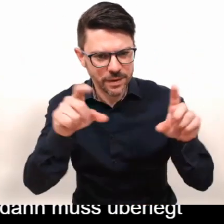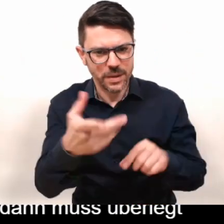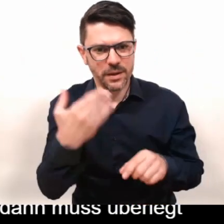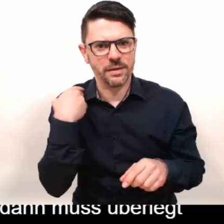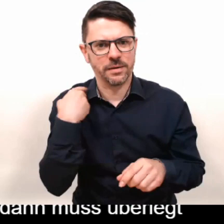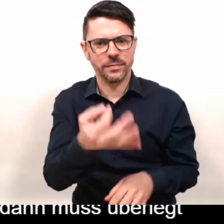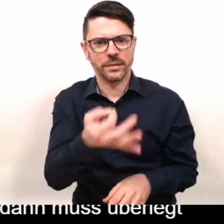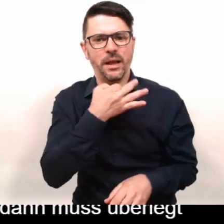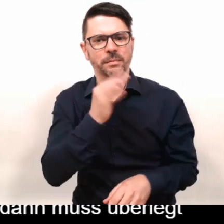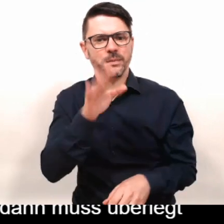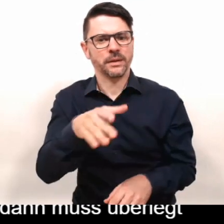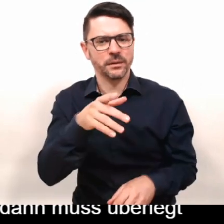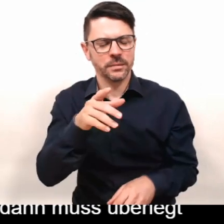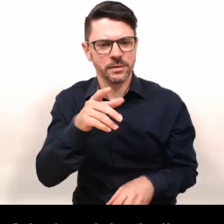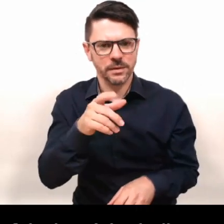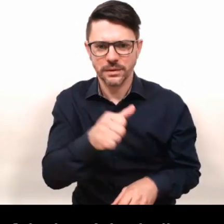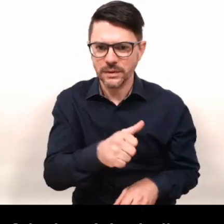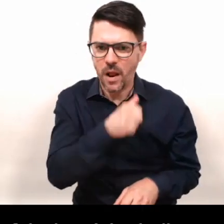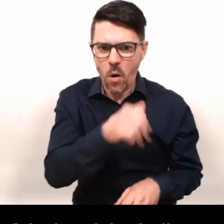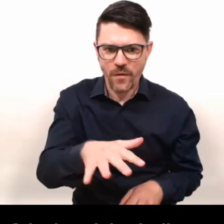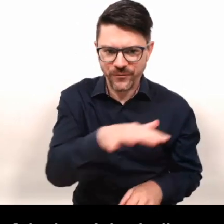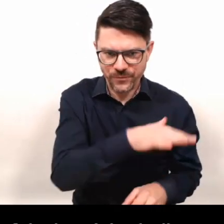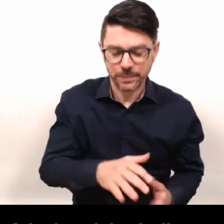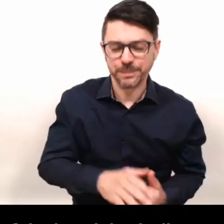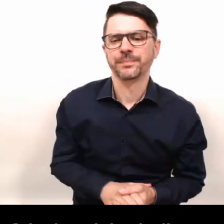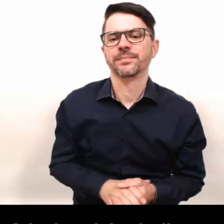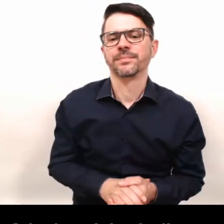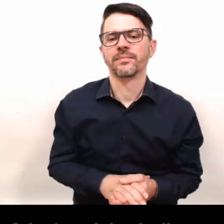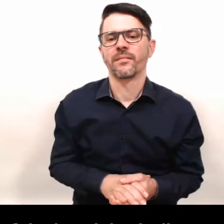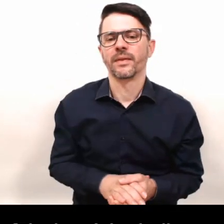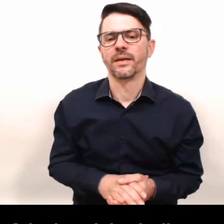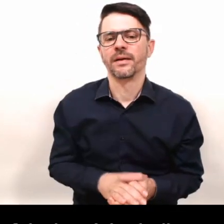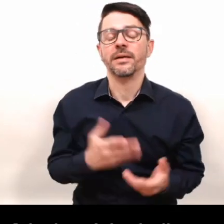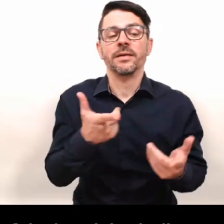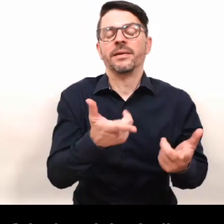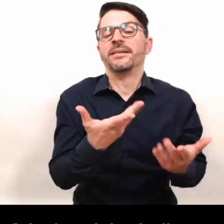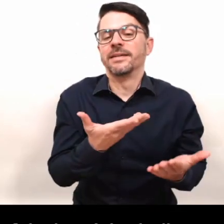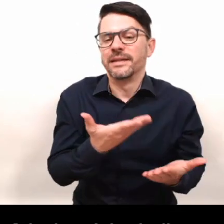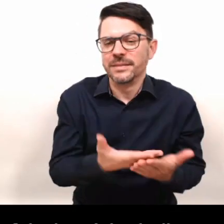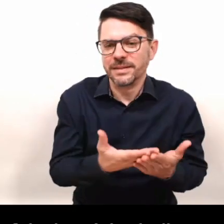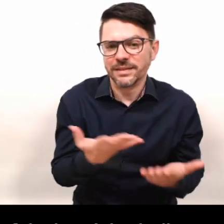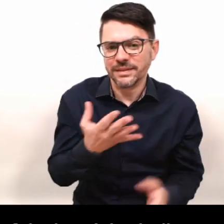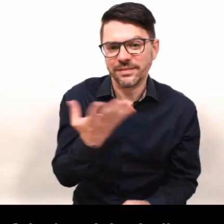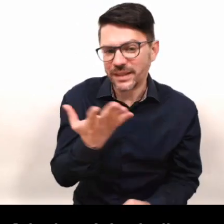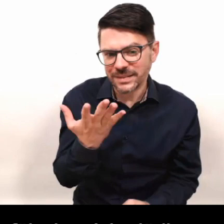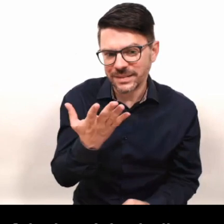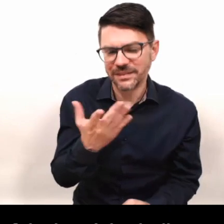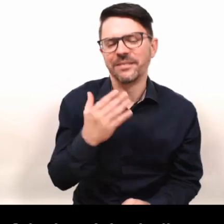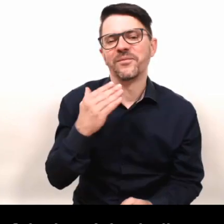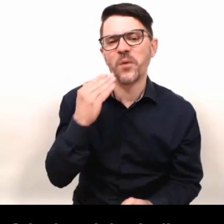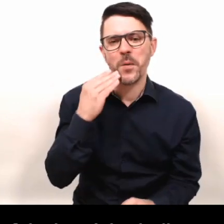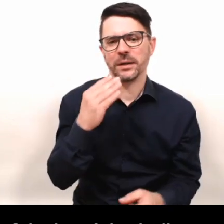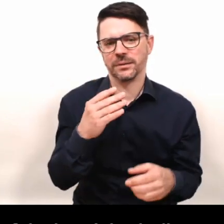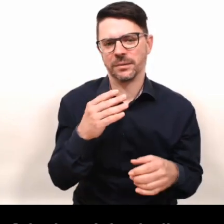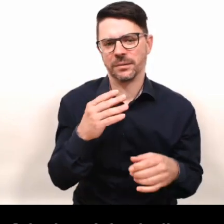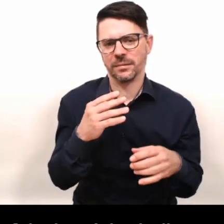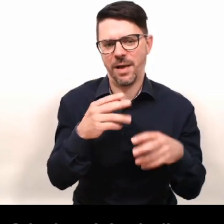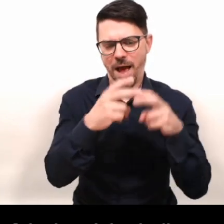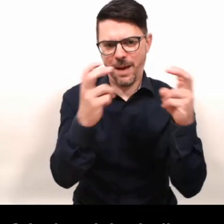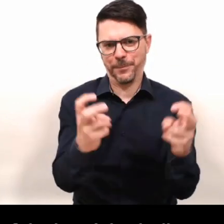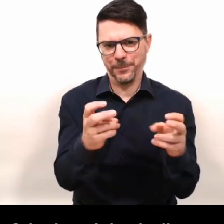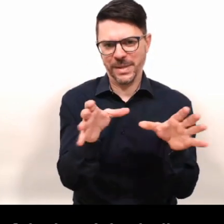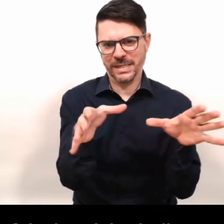in den Schlachthöfen selber, sondern ist eher eine Frage der Wohnheimsgemeinschaft. Wir tun aber trotzdem,